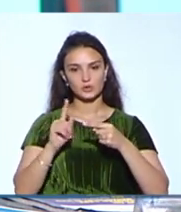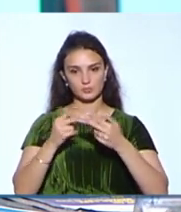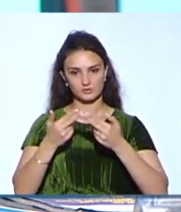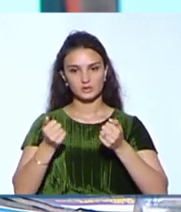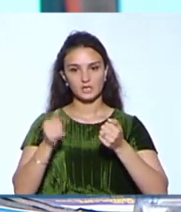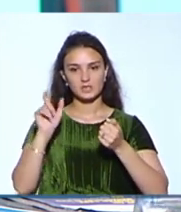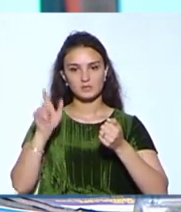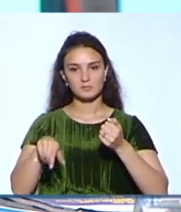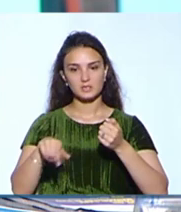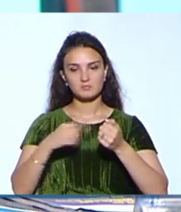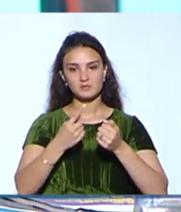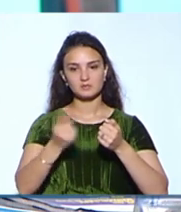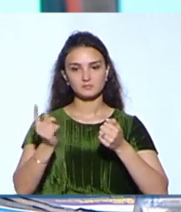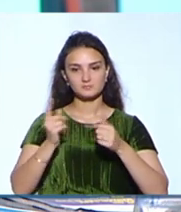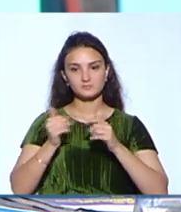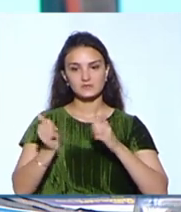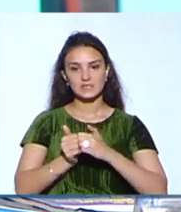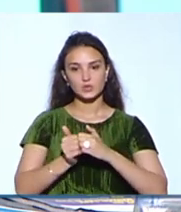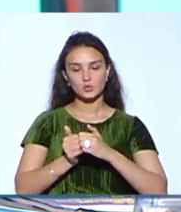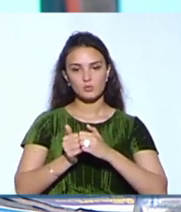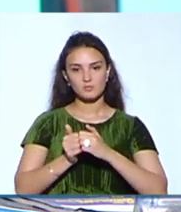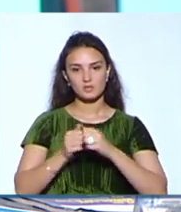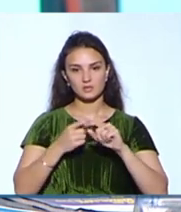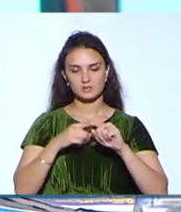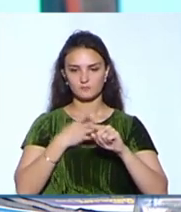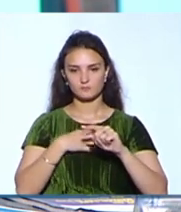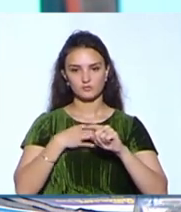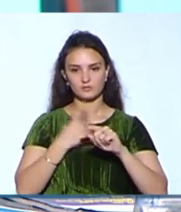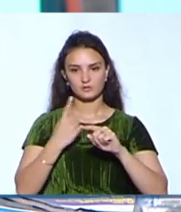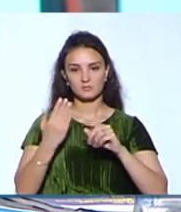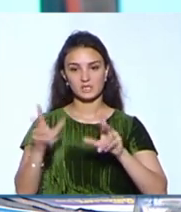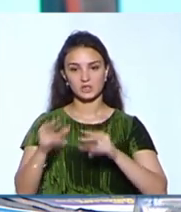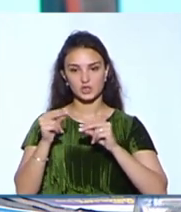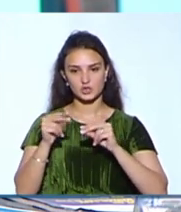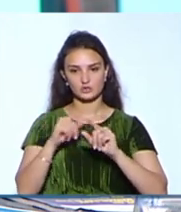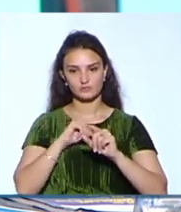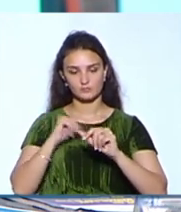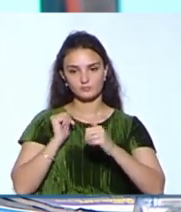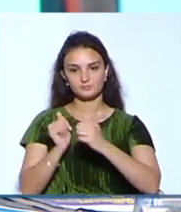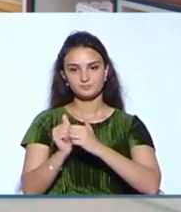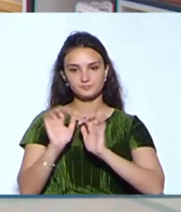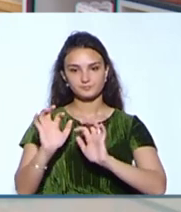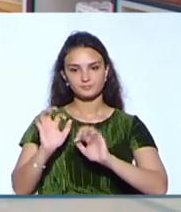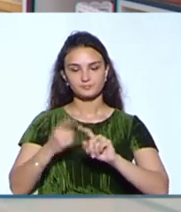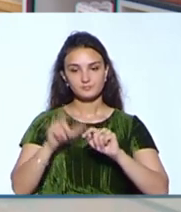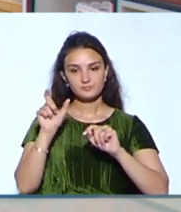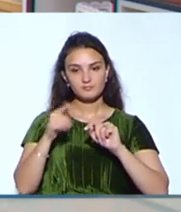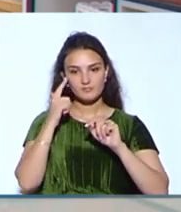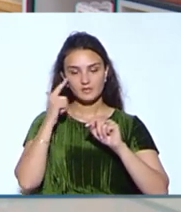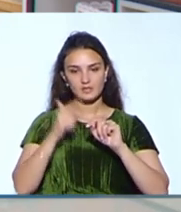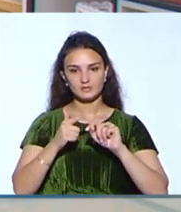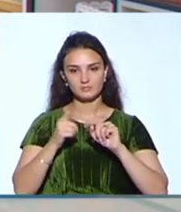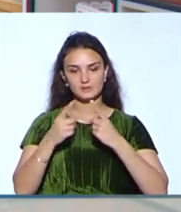დიახ, ადამიანების მიმართ თანადგომა არის ერთ-ერთი საშუალება მათი გადარჩენის. ადამიანების განათლება,